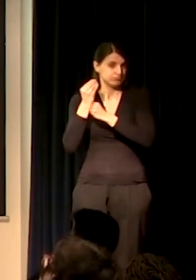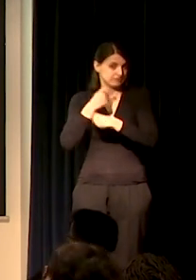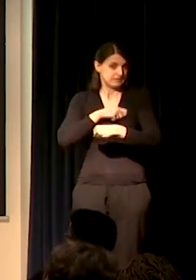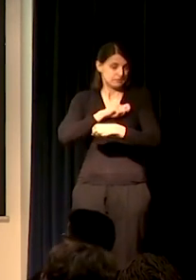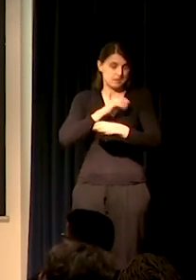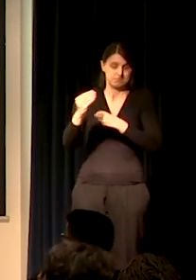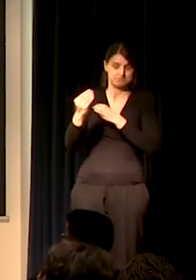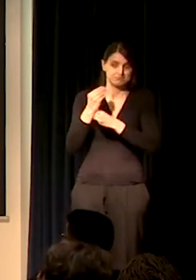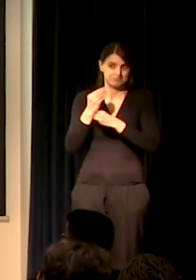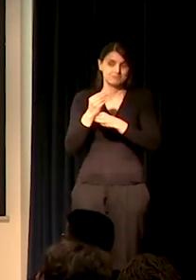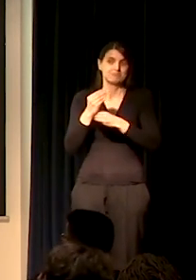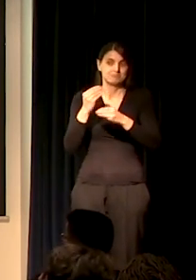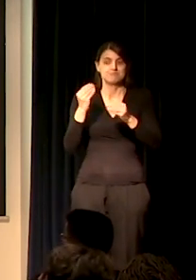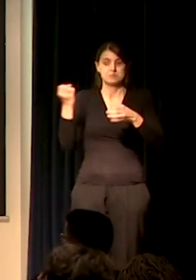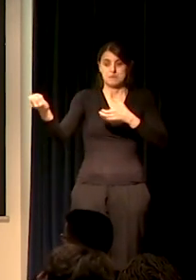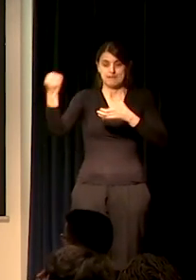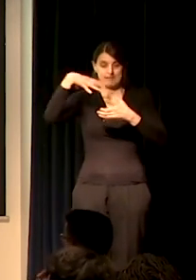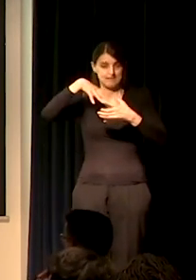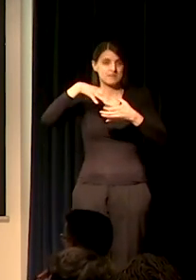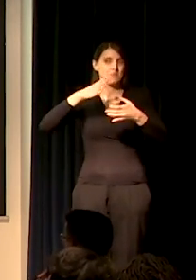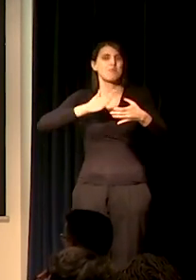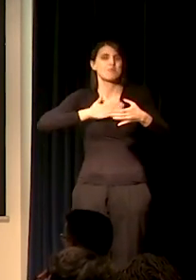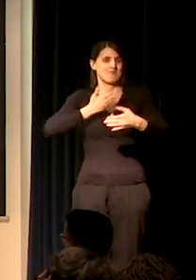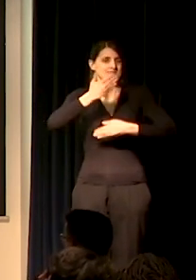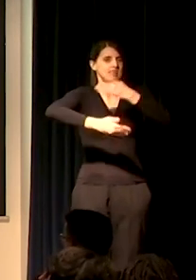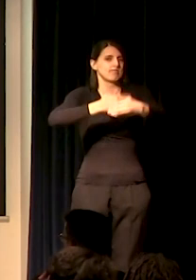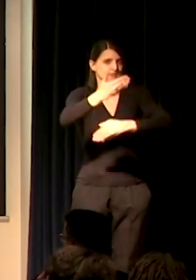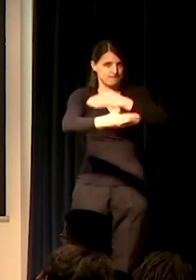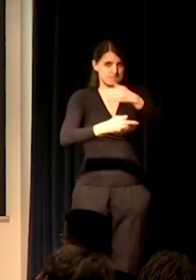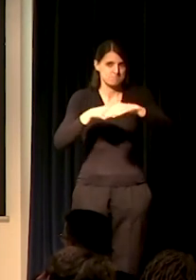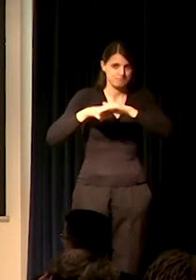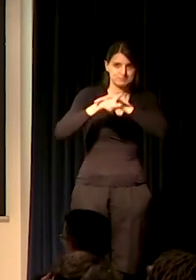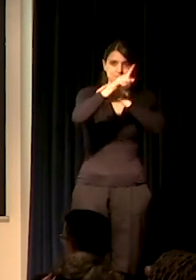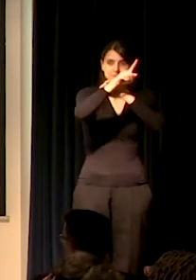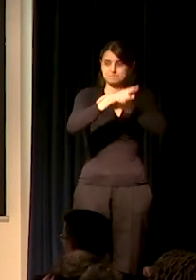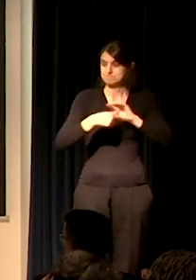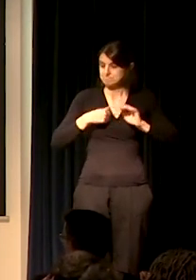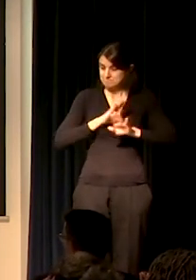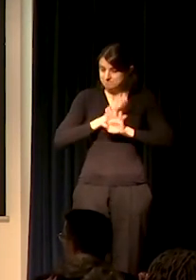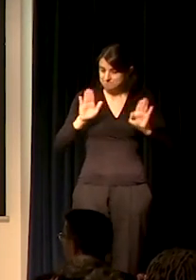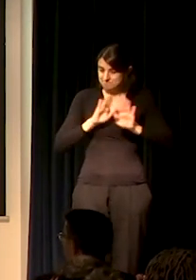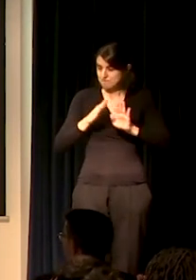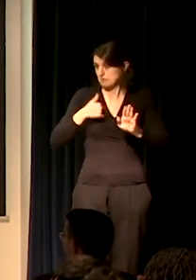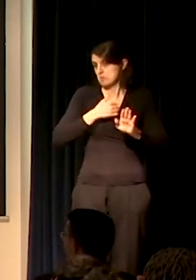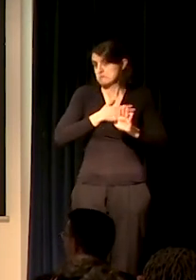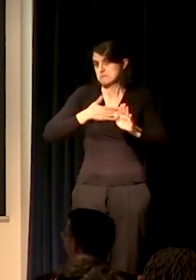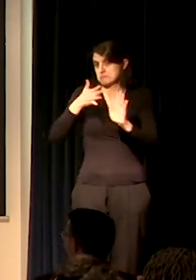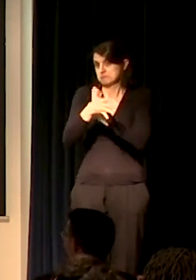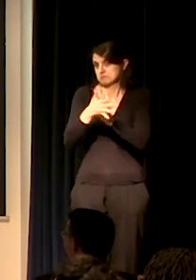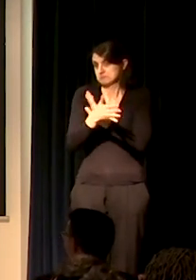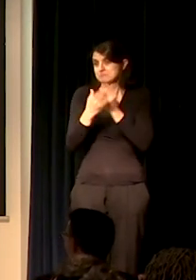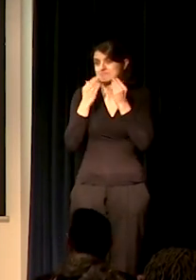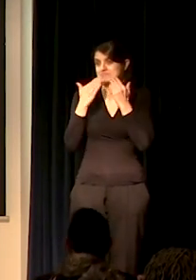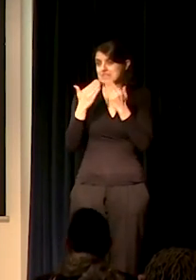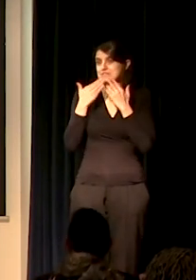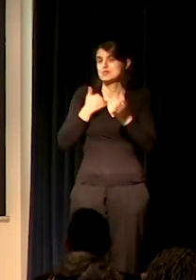són de que podrem avançar més en aquest sentit. Res més, només us volia explicar això, donar-vos les gràcies.